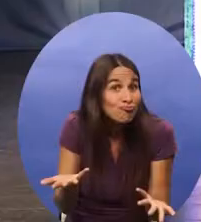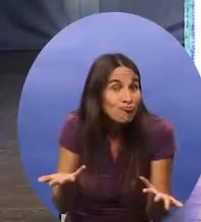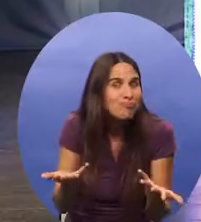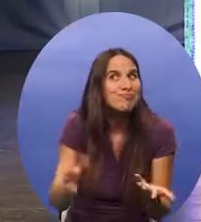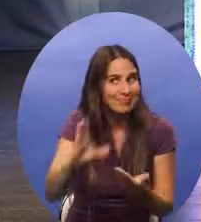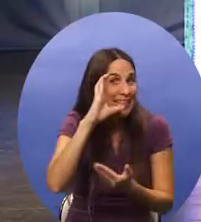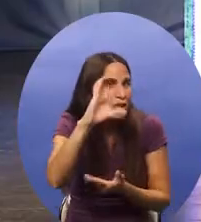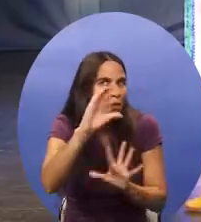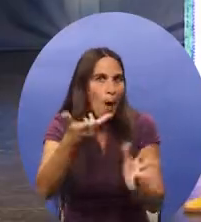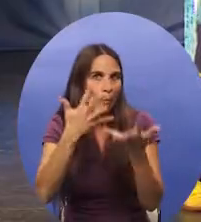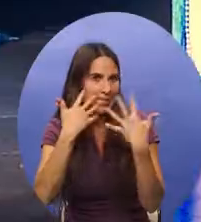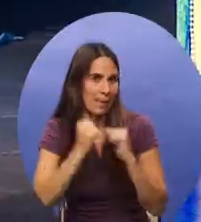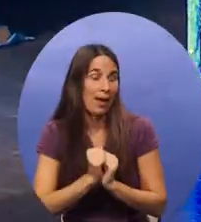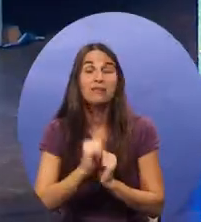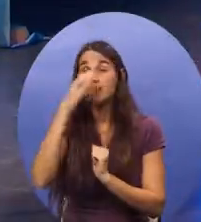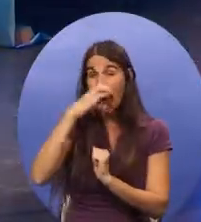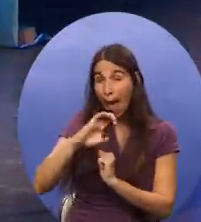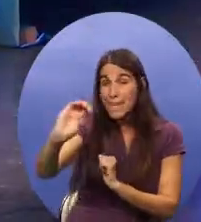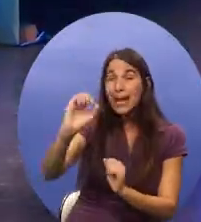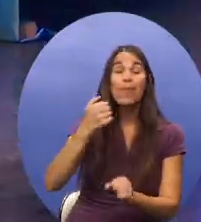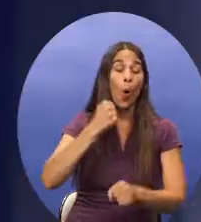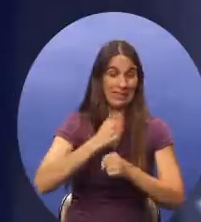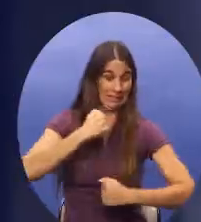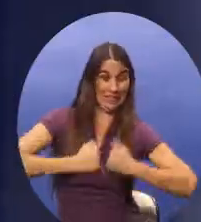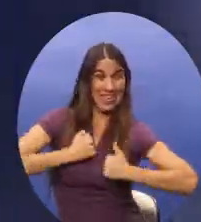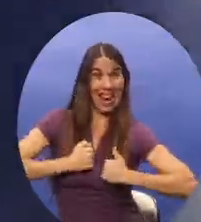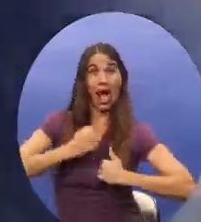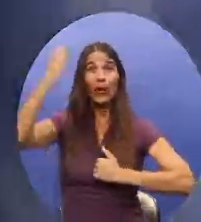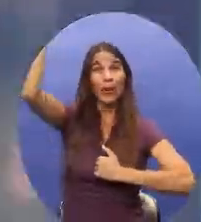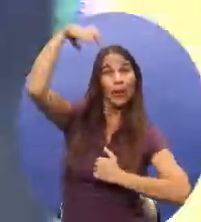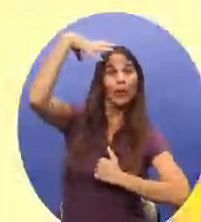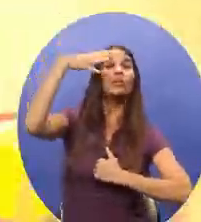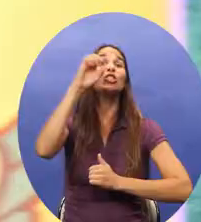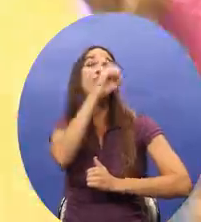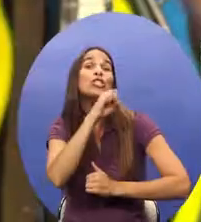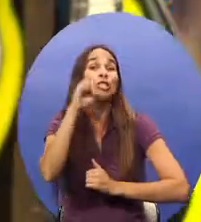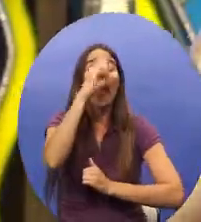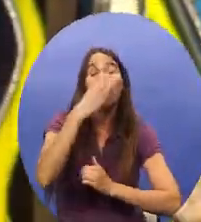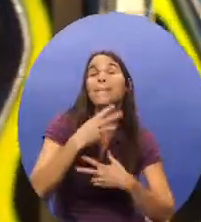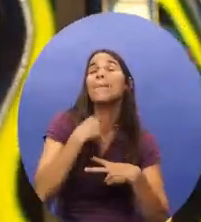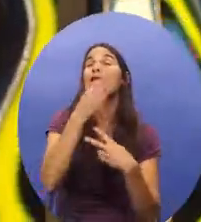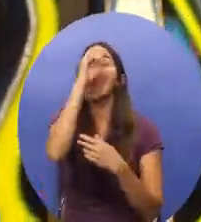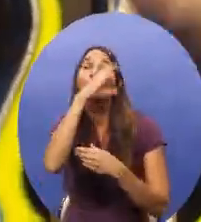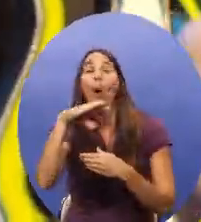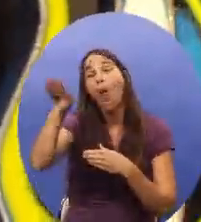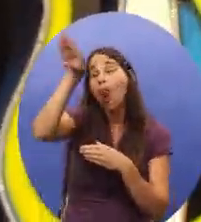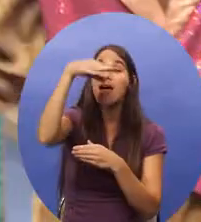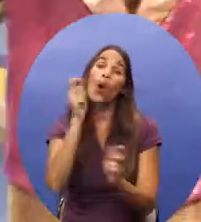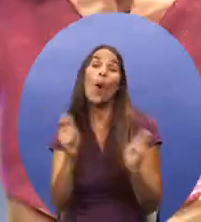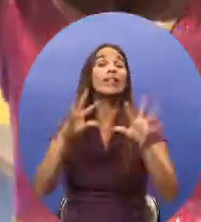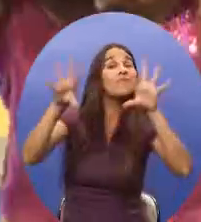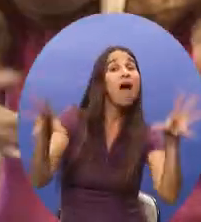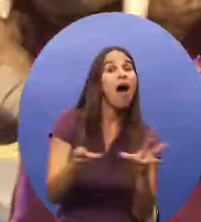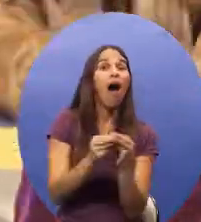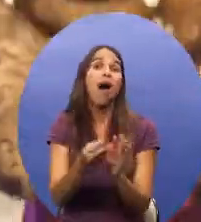תקשיבו מה הוא מספר. שהפילים עושים מקלחת, הפילים שרים בקול, הפילים רוקדים ביחד